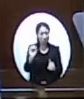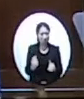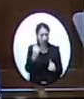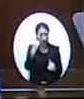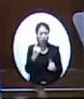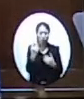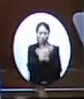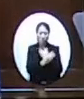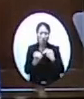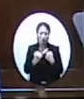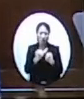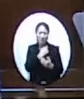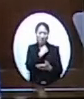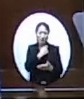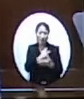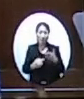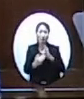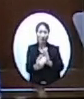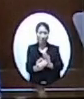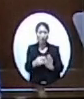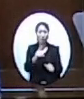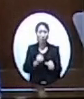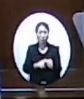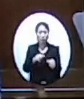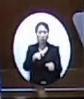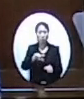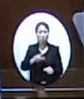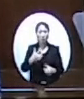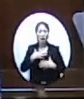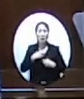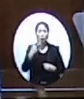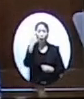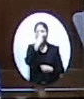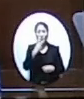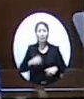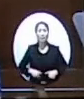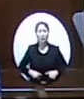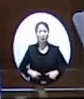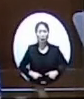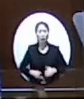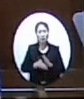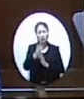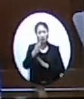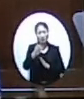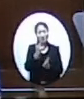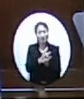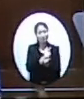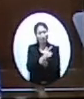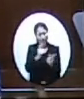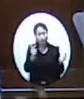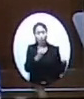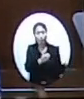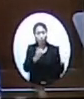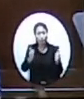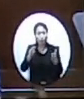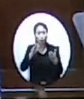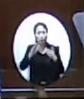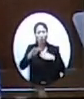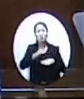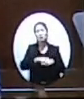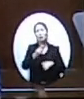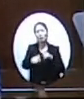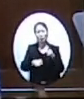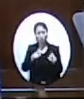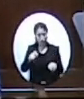건강의 피해를 예방하기 위해 성면 안전관리에 필요한 시책을 수립하고 시행하여야